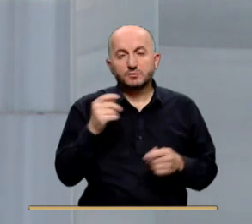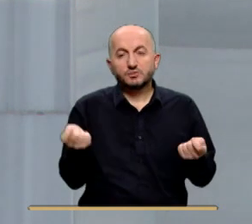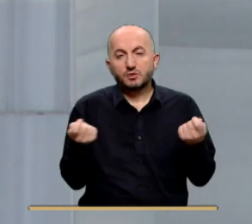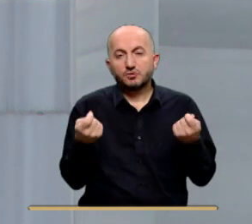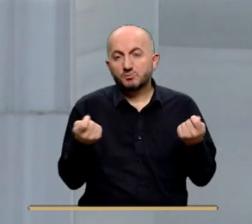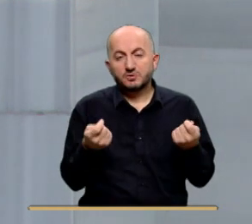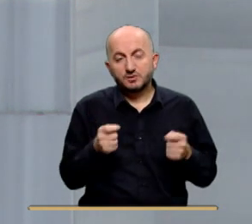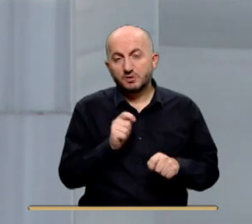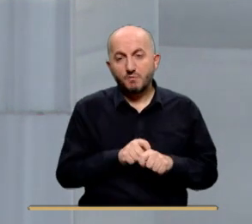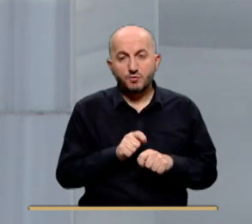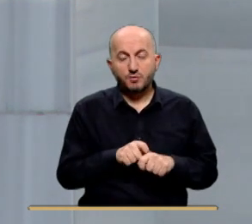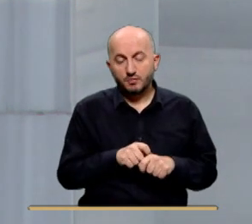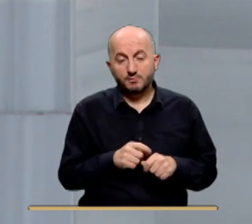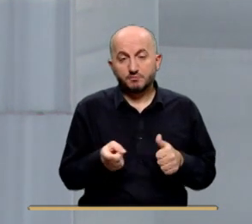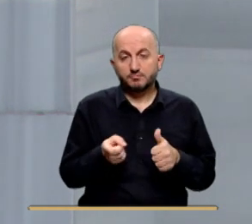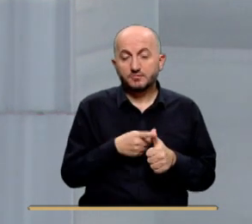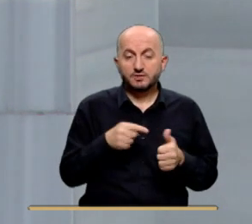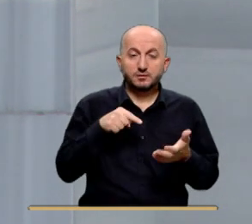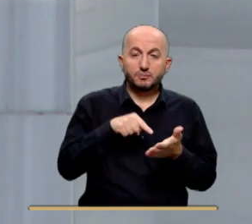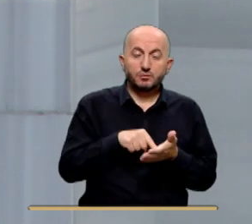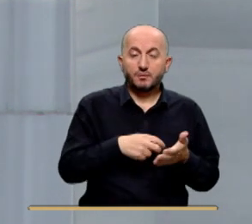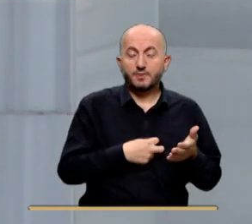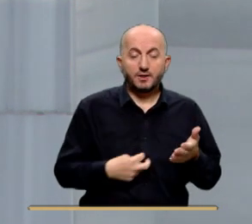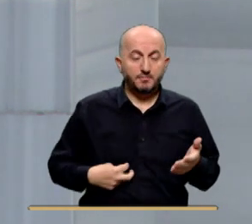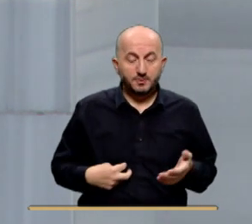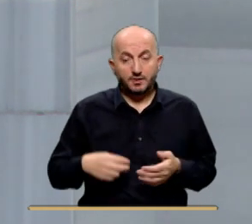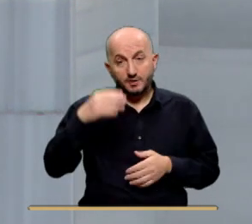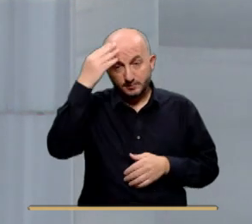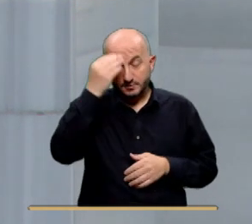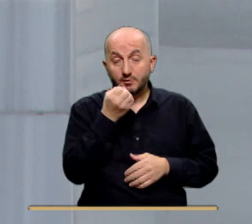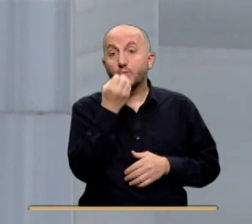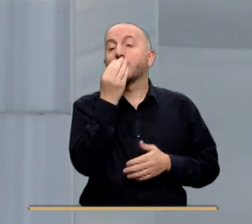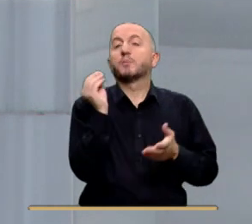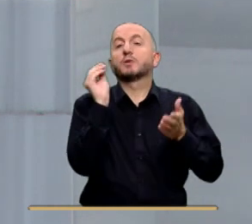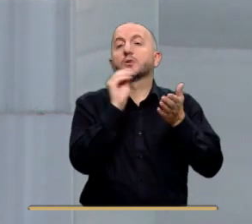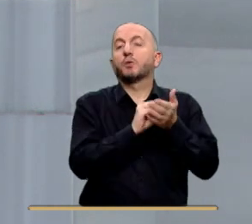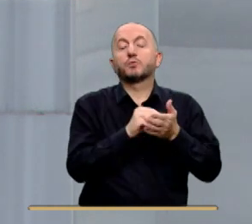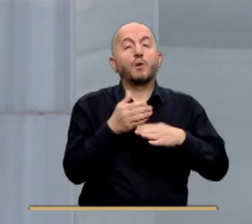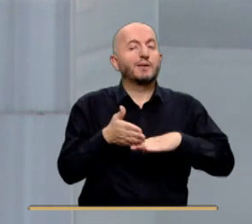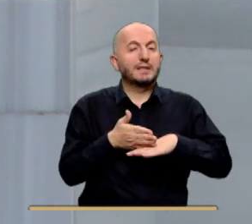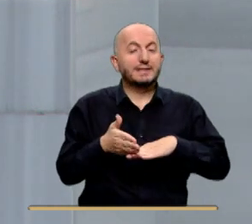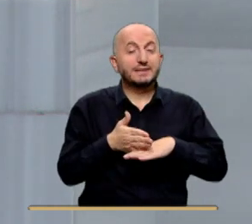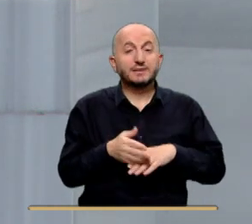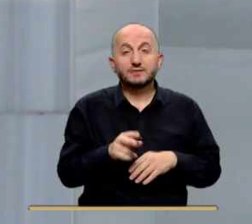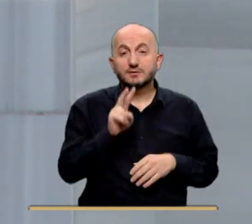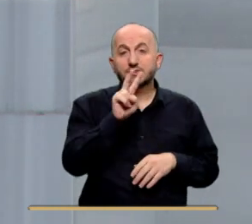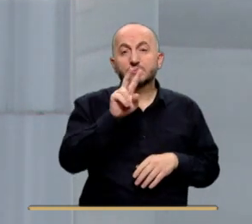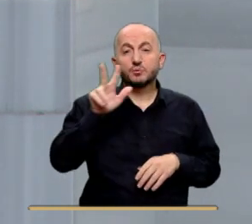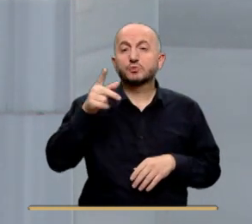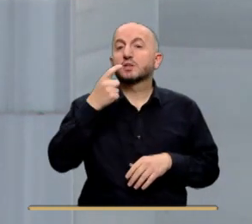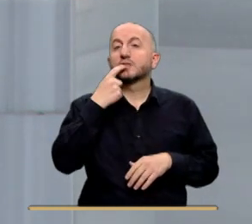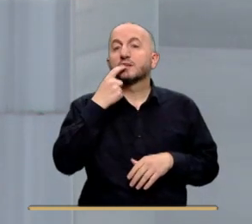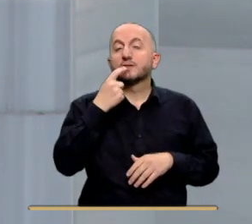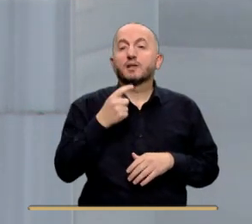yapıyor. Birinci noktaya Peygamberimiz Hazreti Muhammed'i koyuyor. Niye? 23